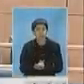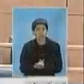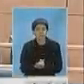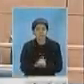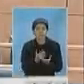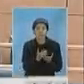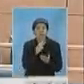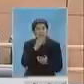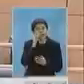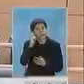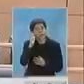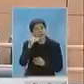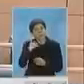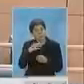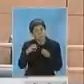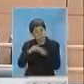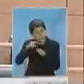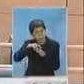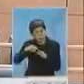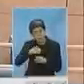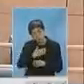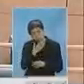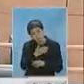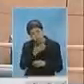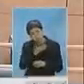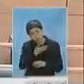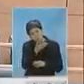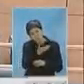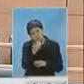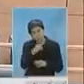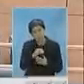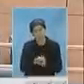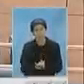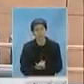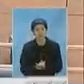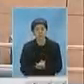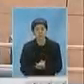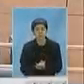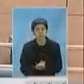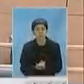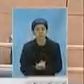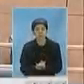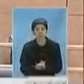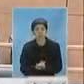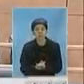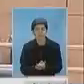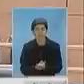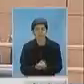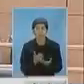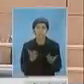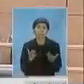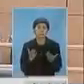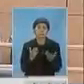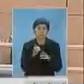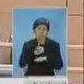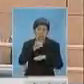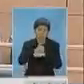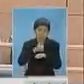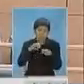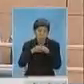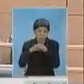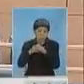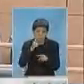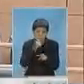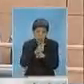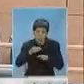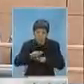ก็เห็นเวทีพันธมิตรเค้าทวงบุญคุณเหยงๆๆนี่ก็เห็นเวลาแกนนำพันธมิตรจัด